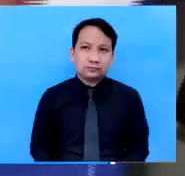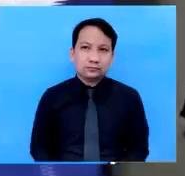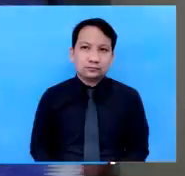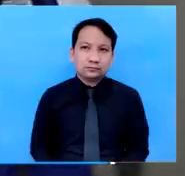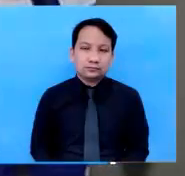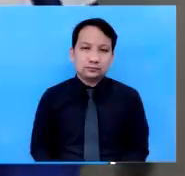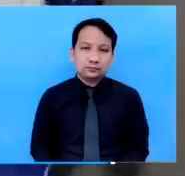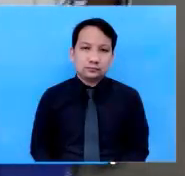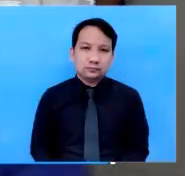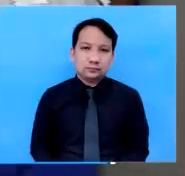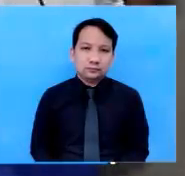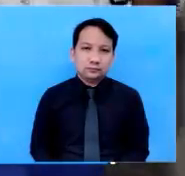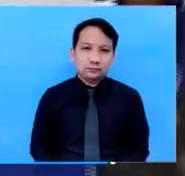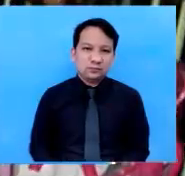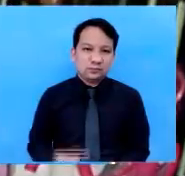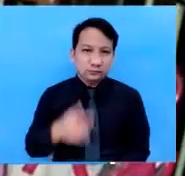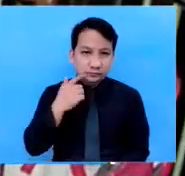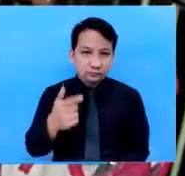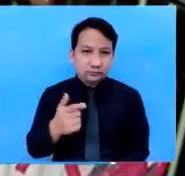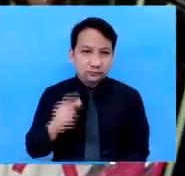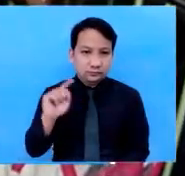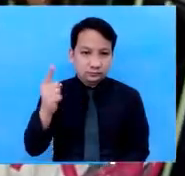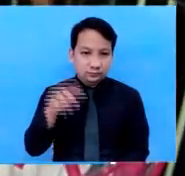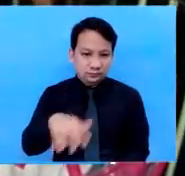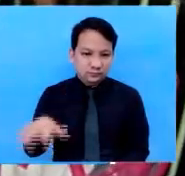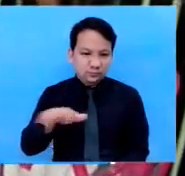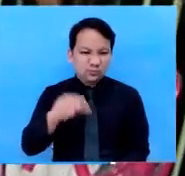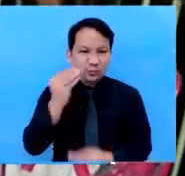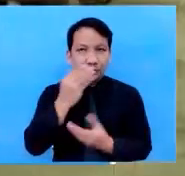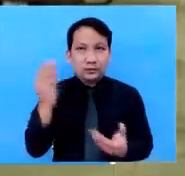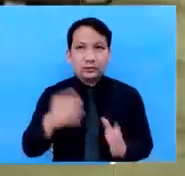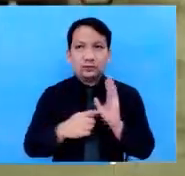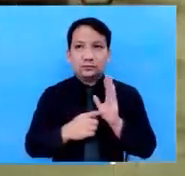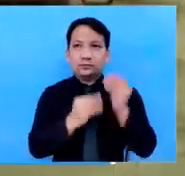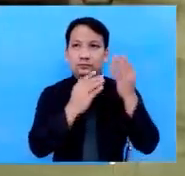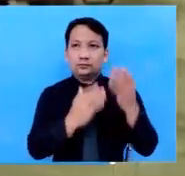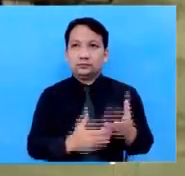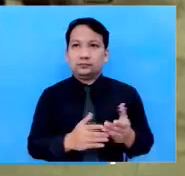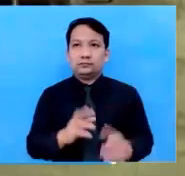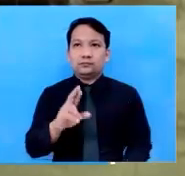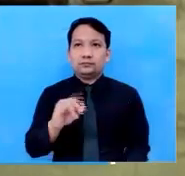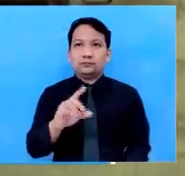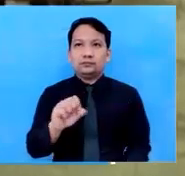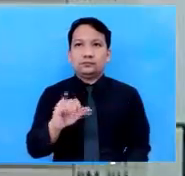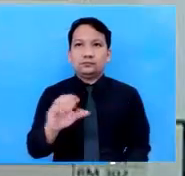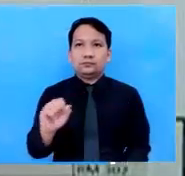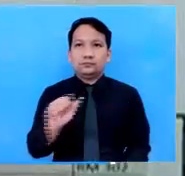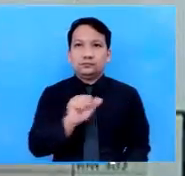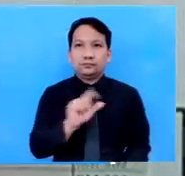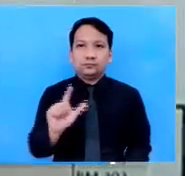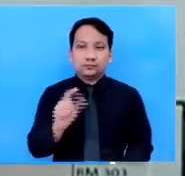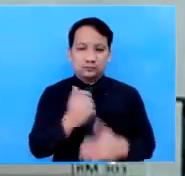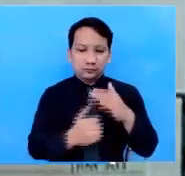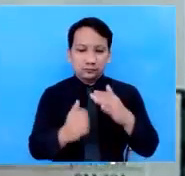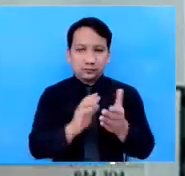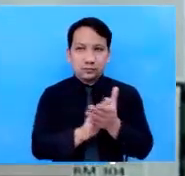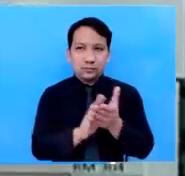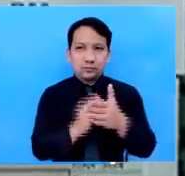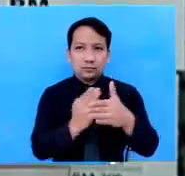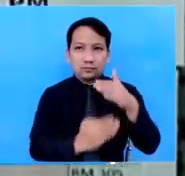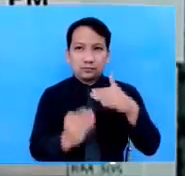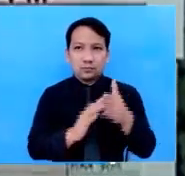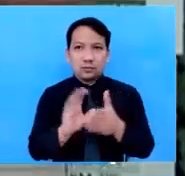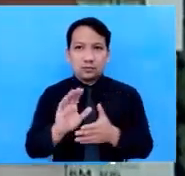Gretchen, sa ngayon, ang pangunahing tinututukan ng mga guro dito sa Rosauro Almario Elementary School ay yung mga basic tulad ng